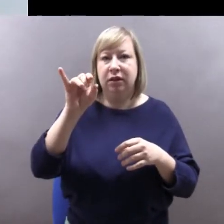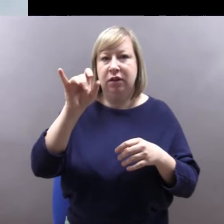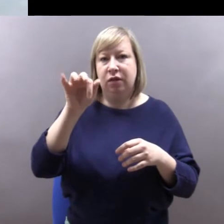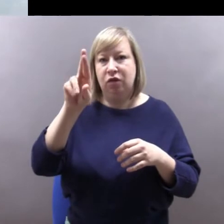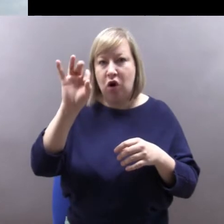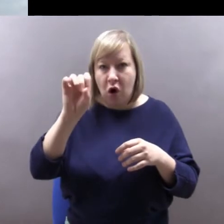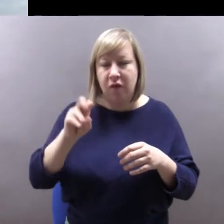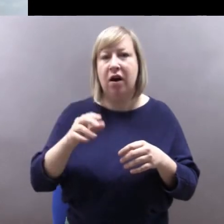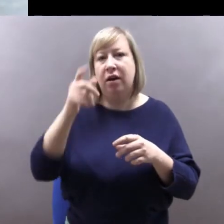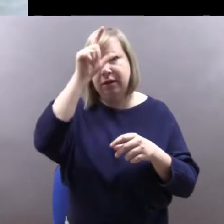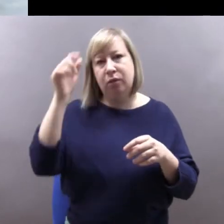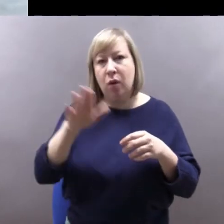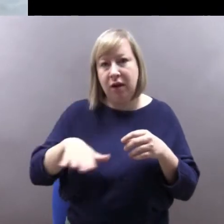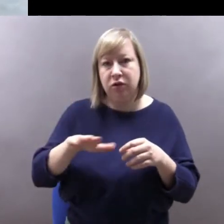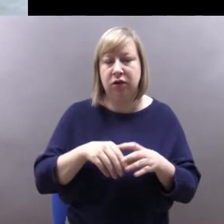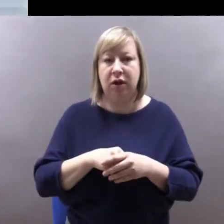cyfrowej,